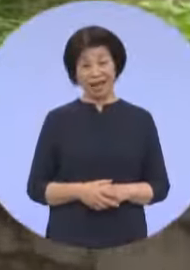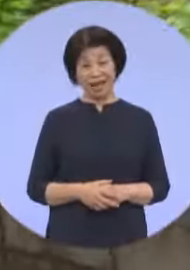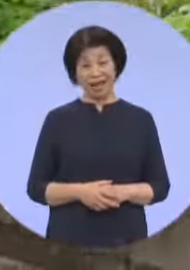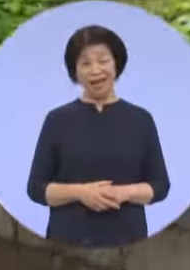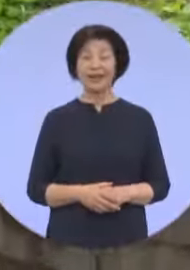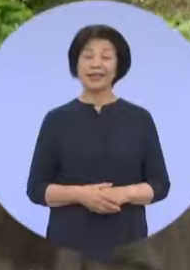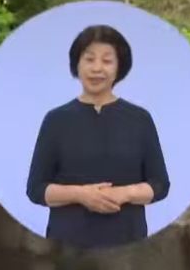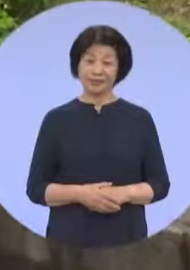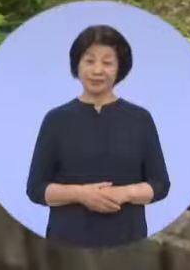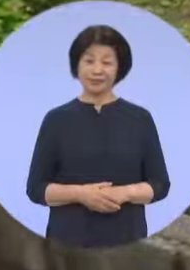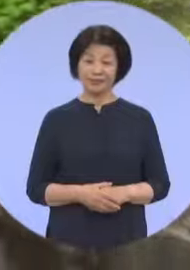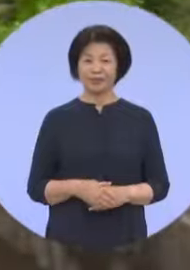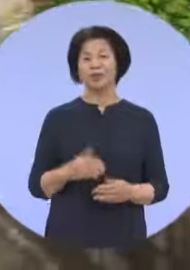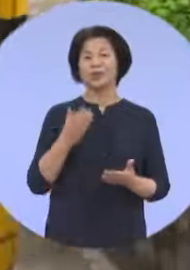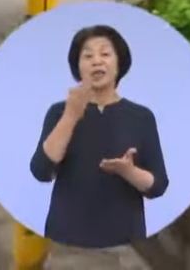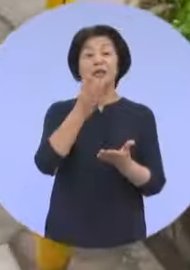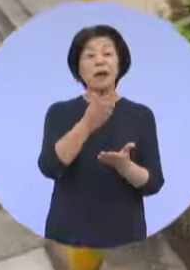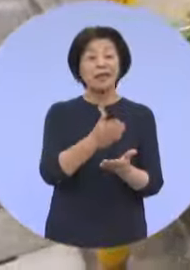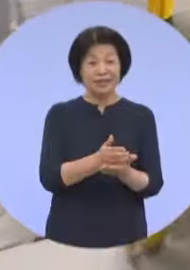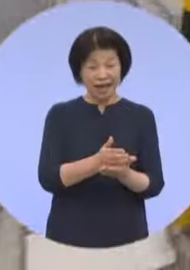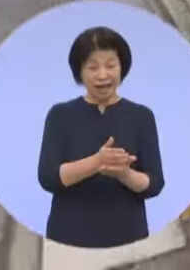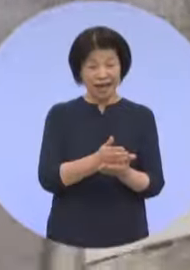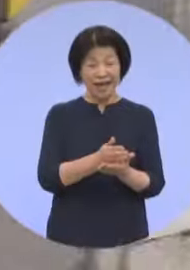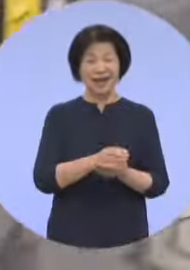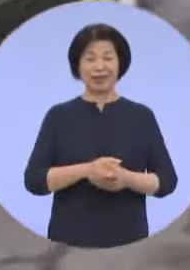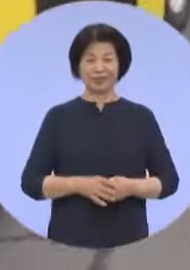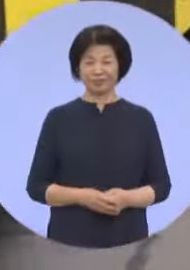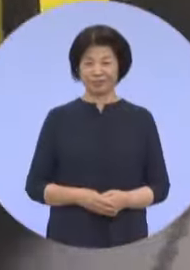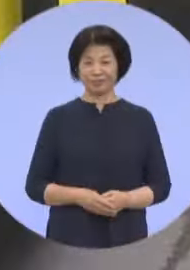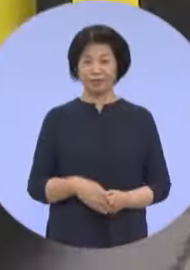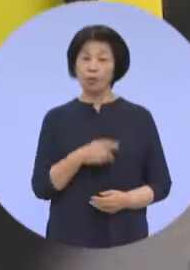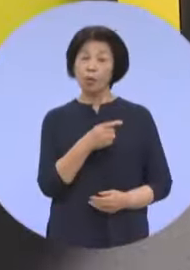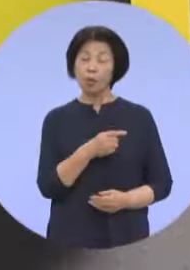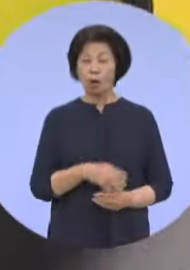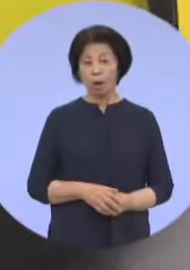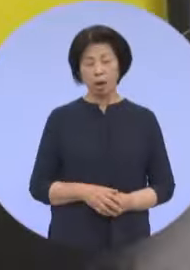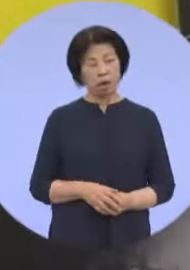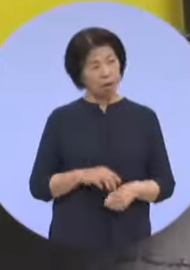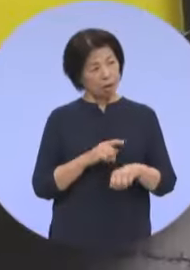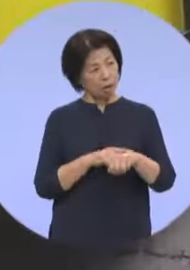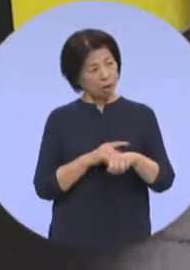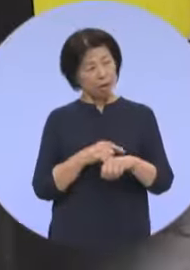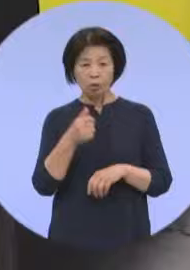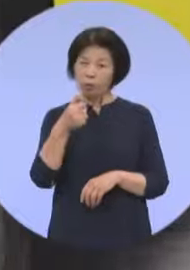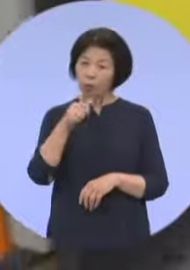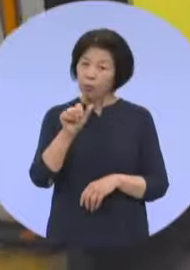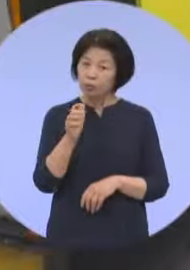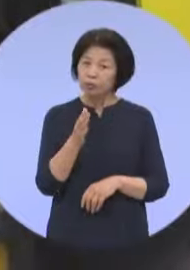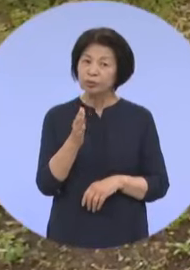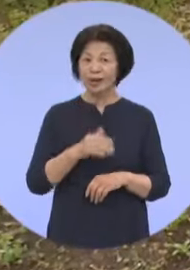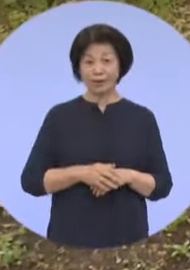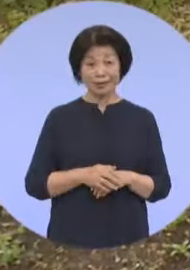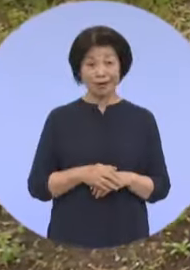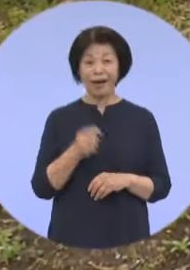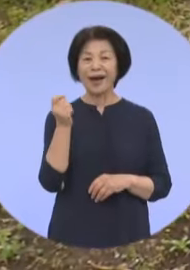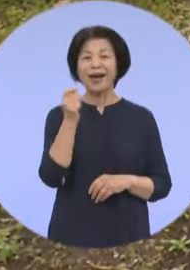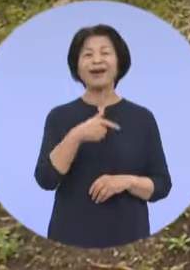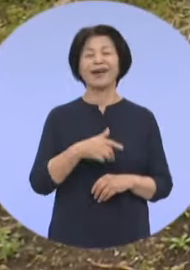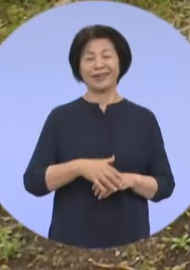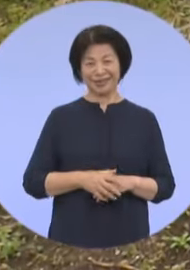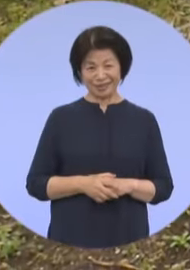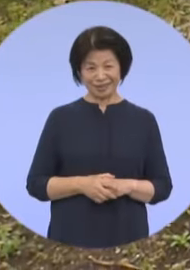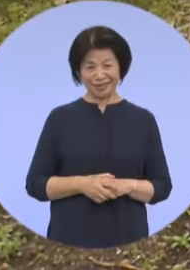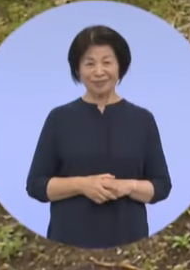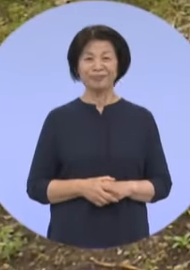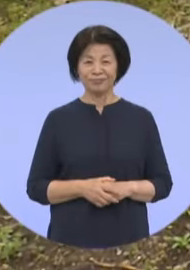ありがとうございました。はい、お、富田学園前に着きました。だいたい5分くらいでしたね。早かったです。それ